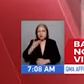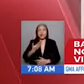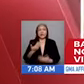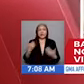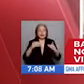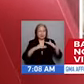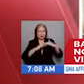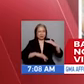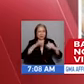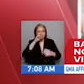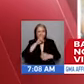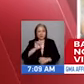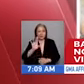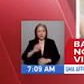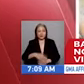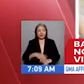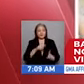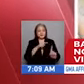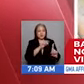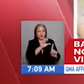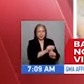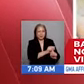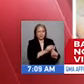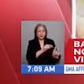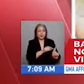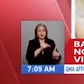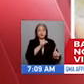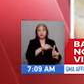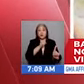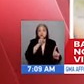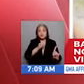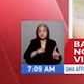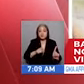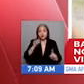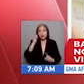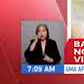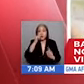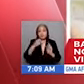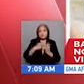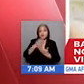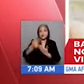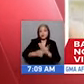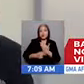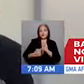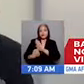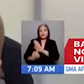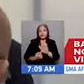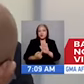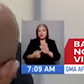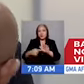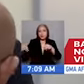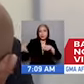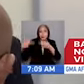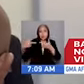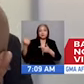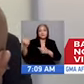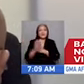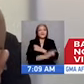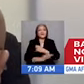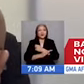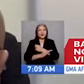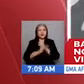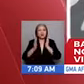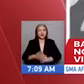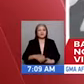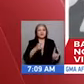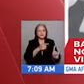suspect. Napag-alaman din na nag-aalok siya ng cam show sa kanyang mga parokyano na karamihan mga dayuhan. Nagsisisi naman daw ang suspect sa